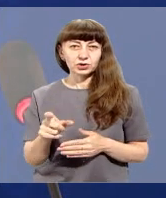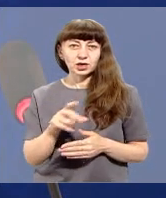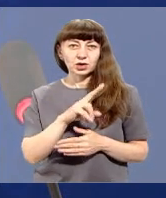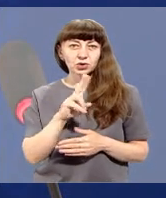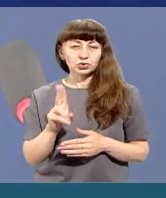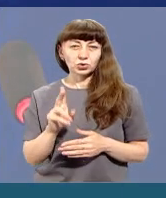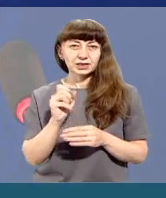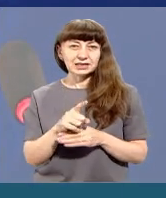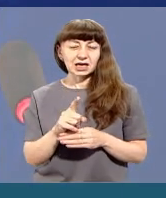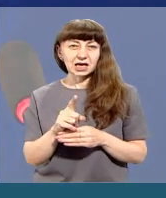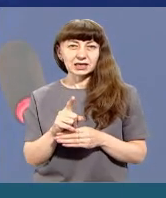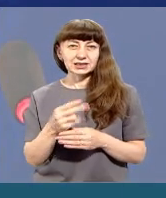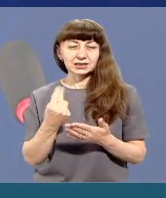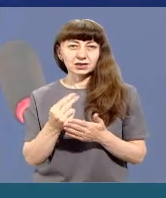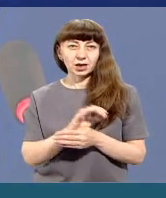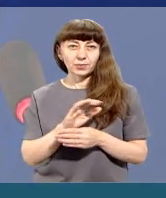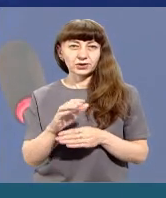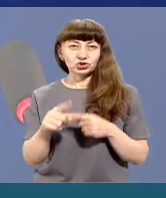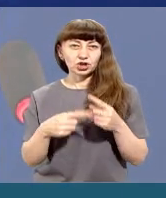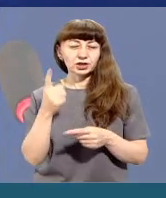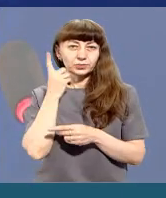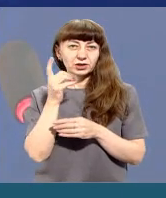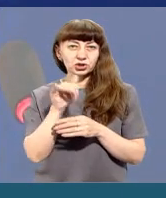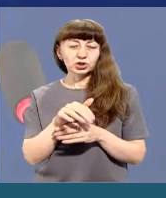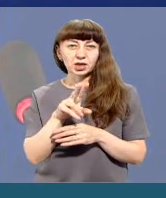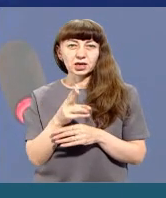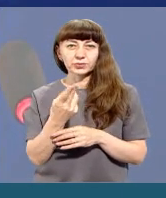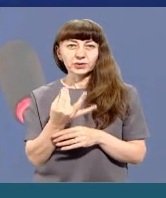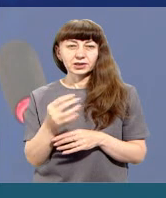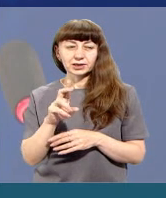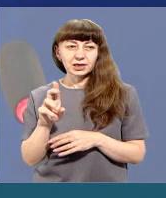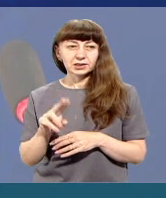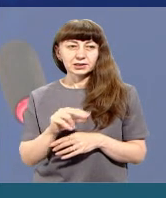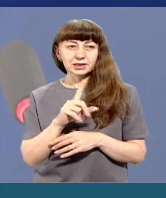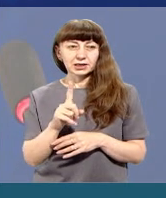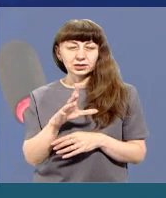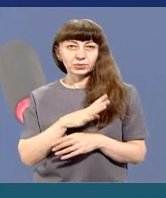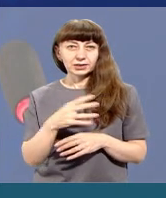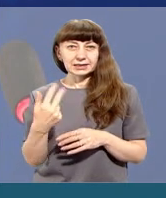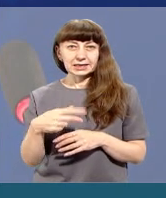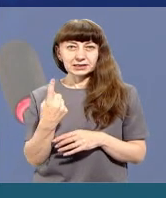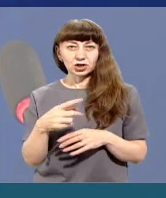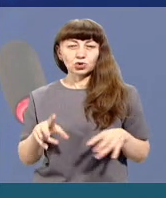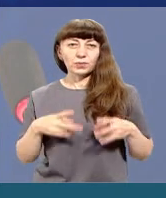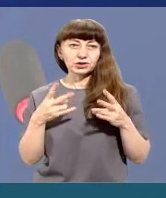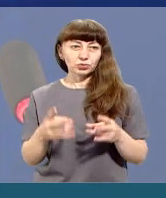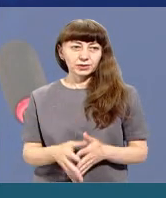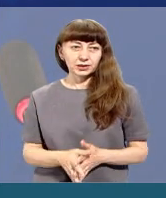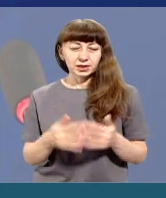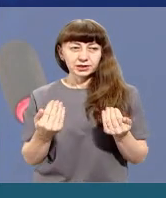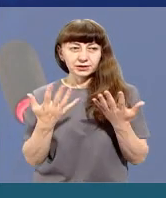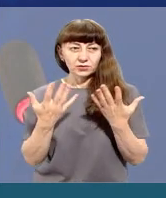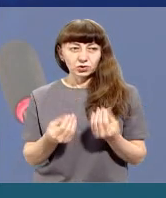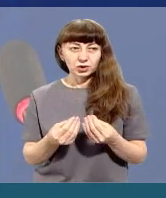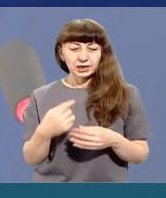за заказанные товары передавали оплату через приложение Каспи.кз. Всего таким способом было совершено 31 преступление. На